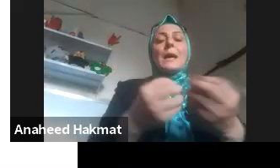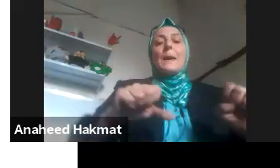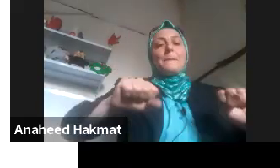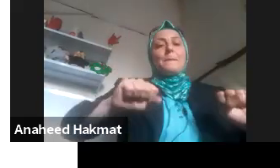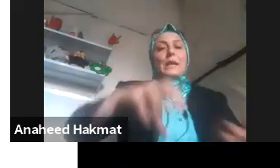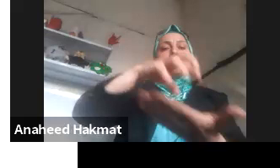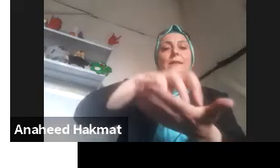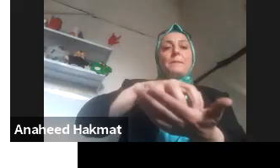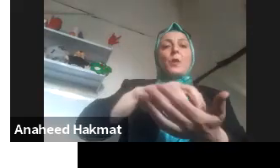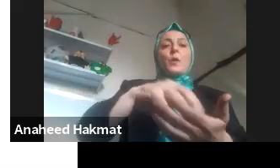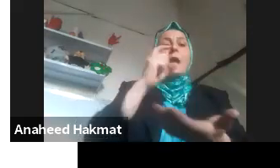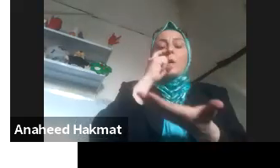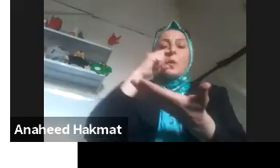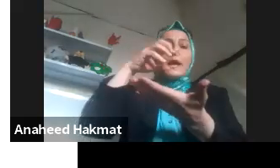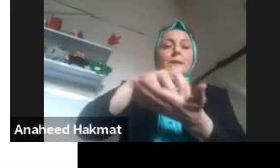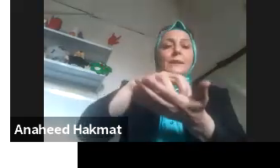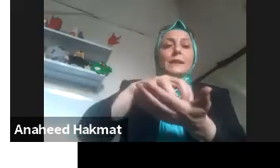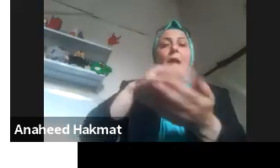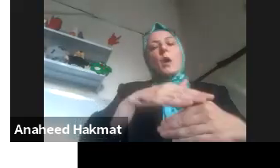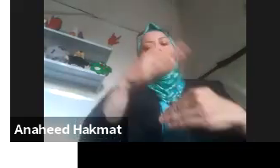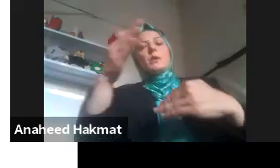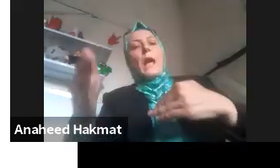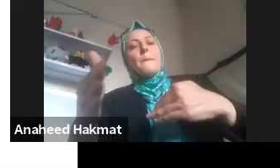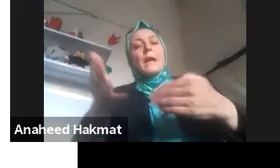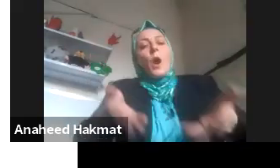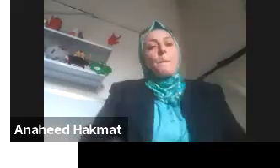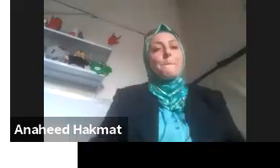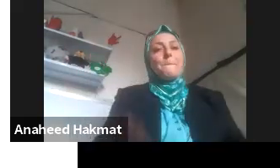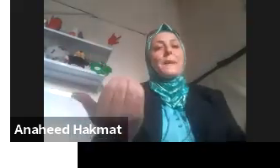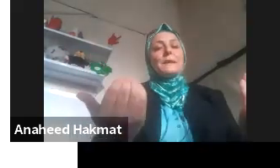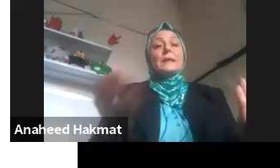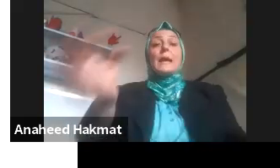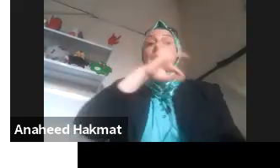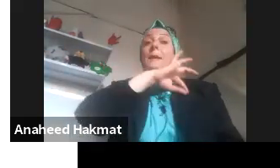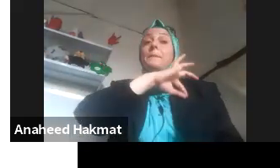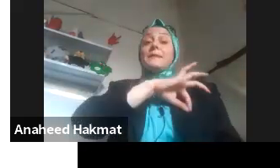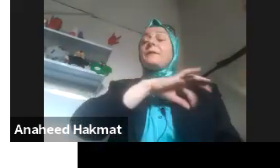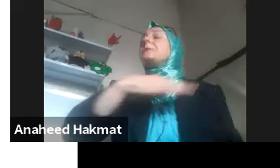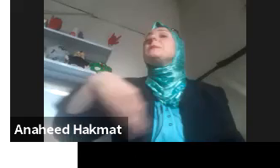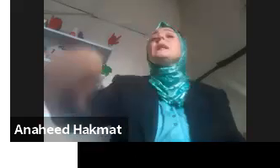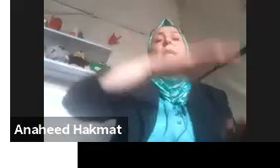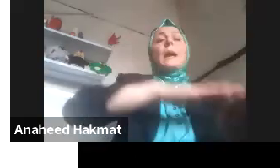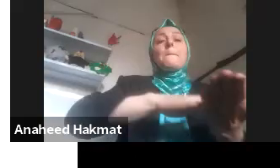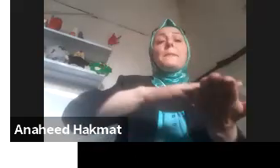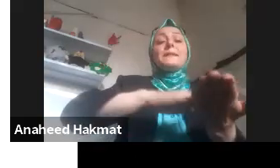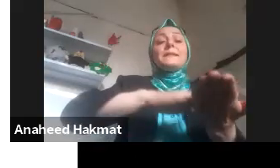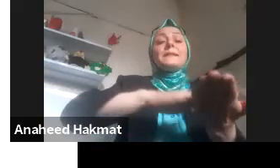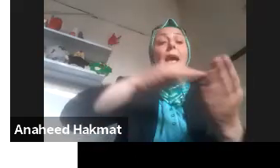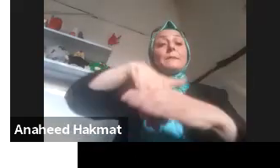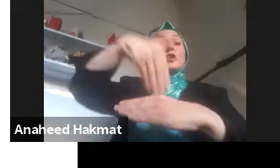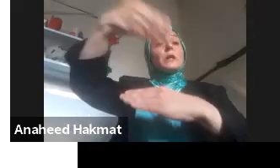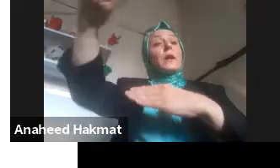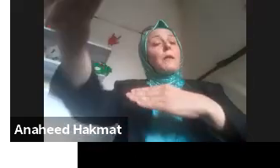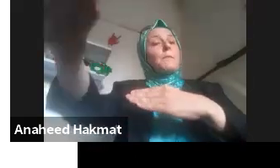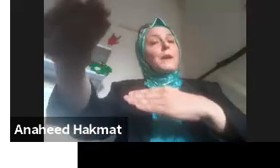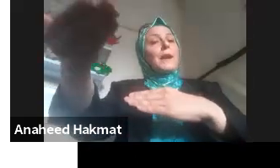أندية أو مراكز أو بلديات، بحيث نستفيد من أي مساحات خارجية بنقدر يستفيدوا منها